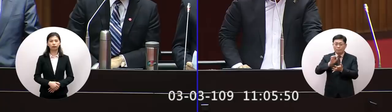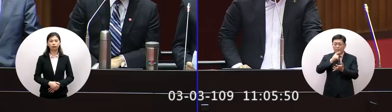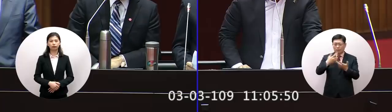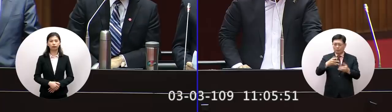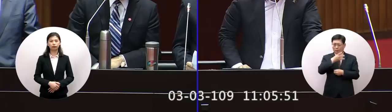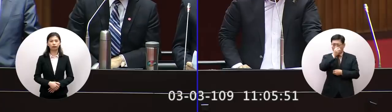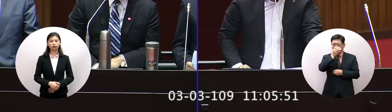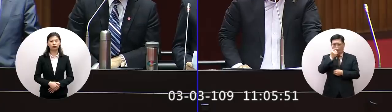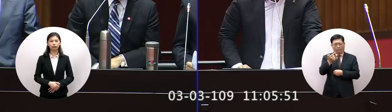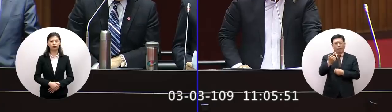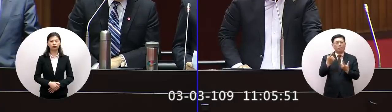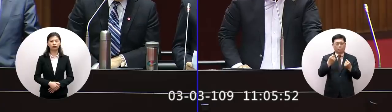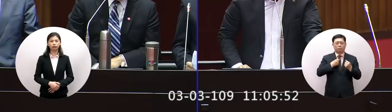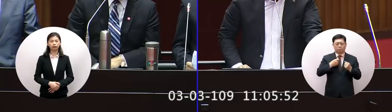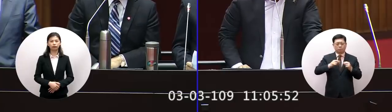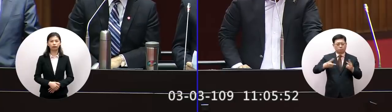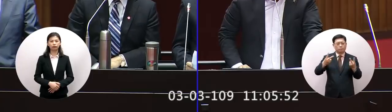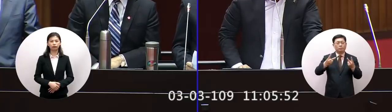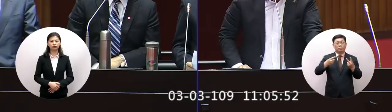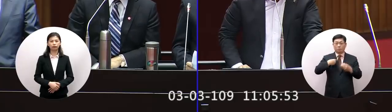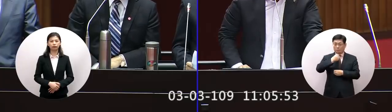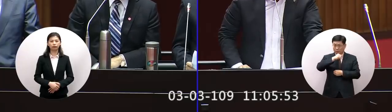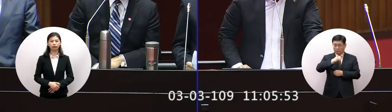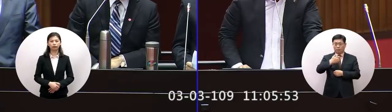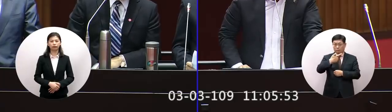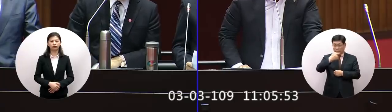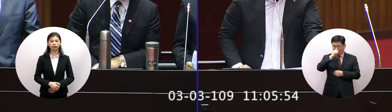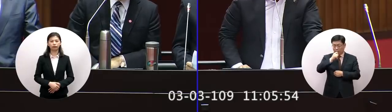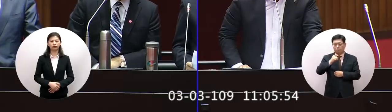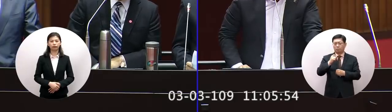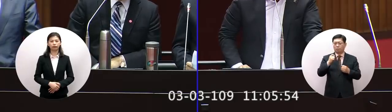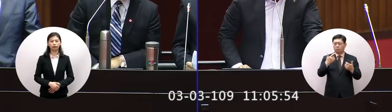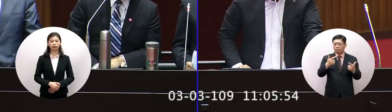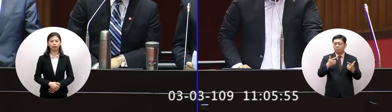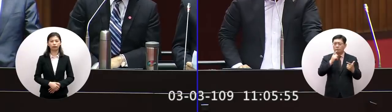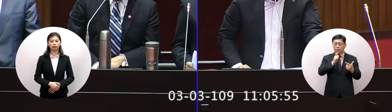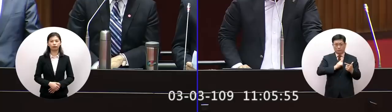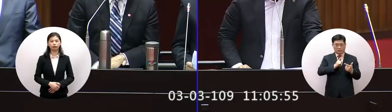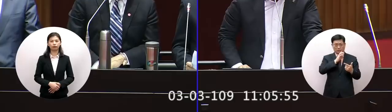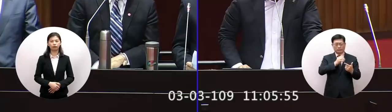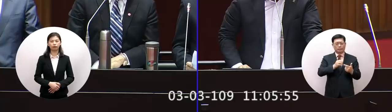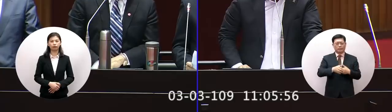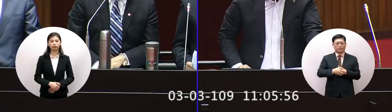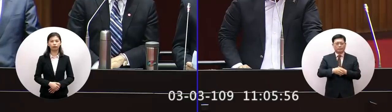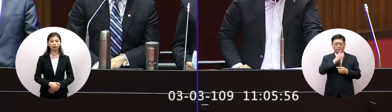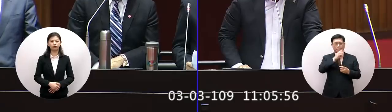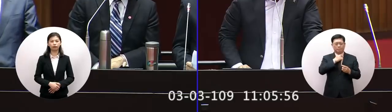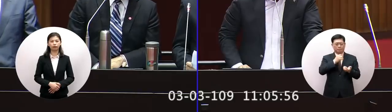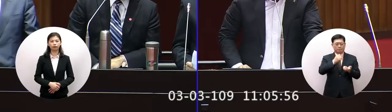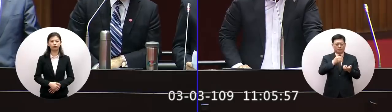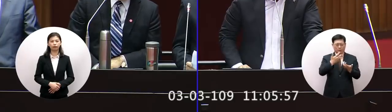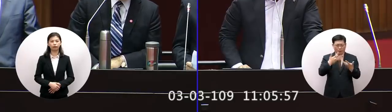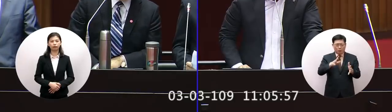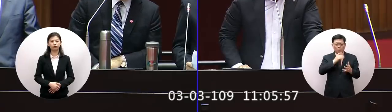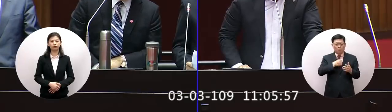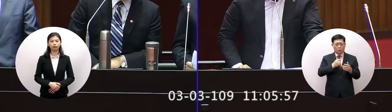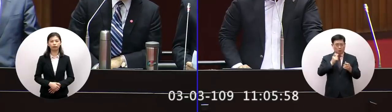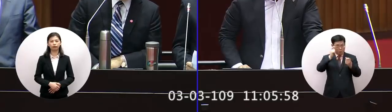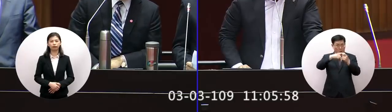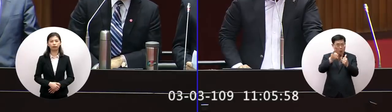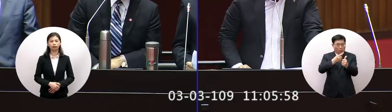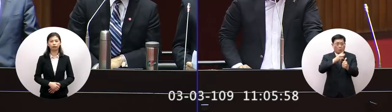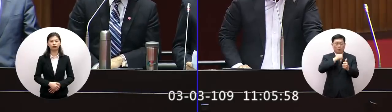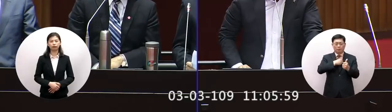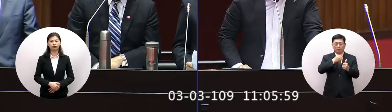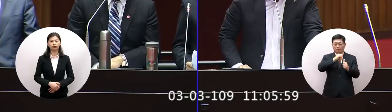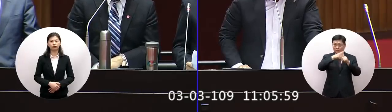用的情况嘛，需要来改善。咱台湾的好，吼，不只是因为咱的第一志愿是这个医学的大学，不只是因为咱的副